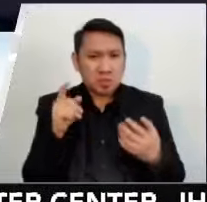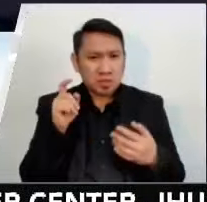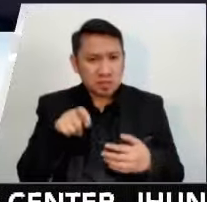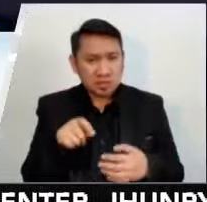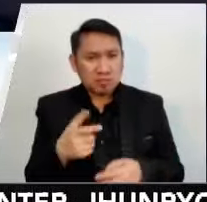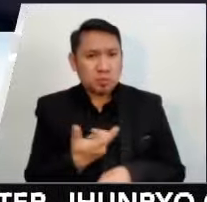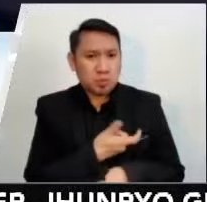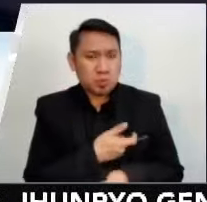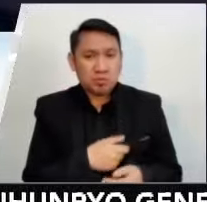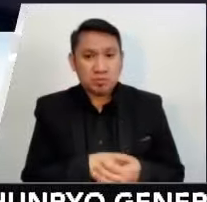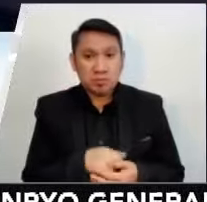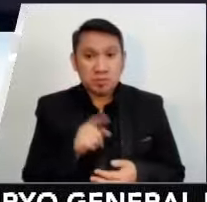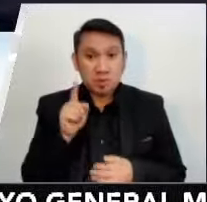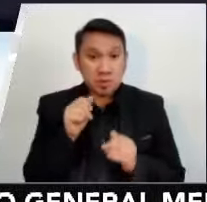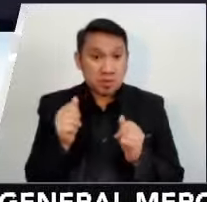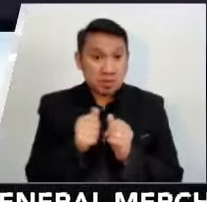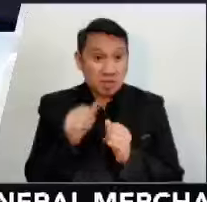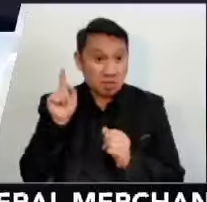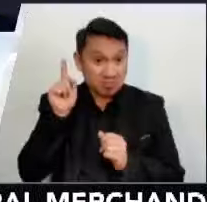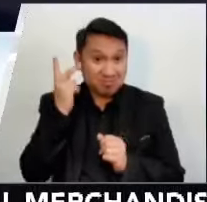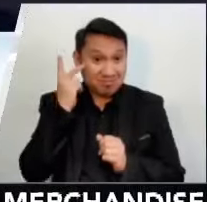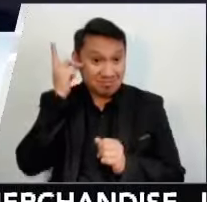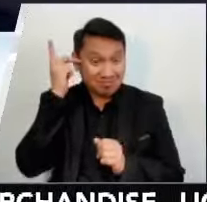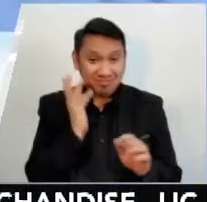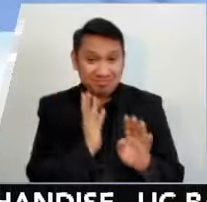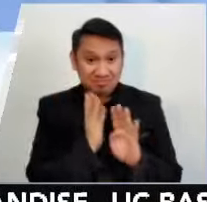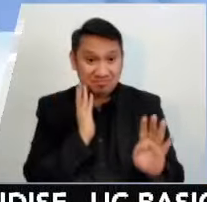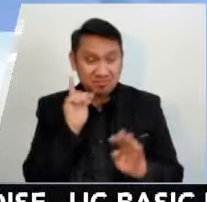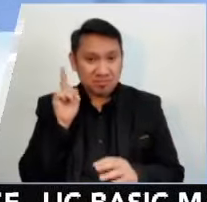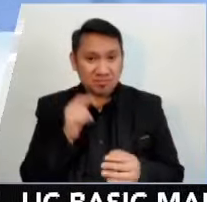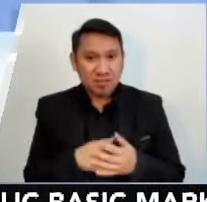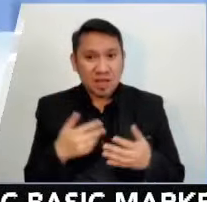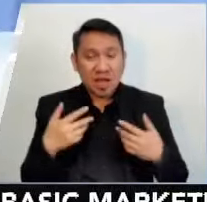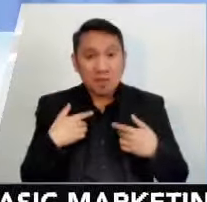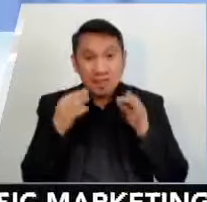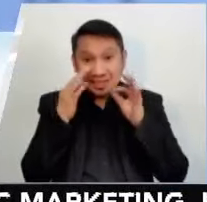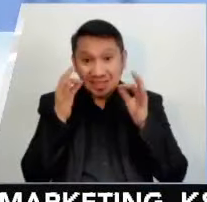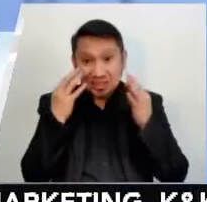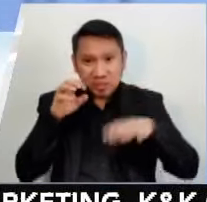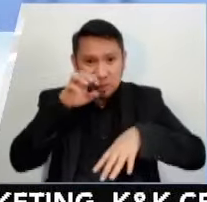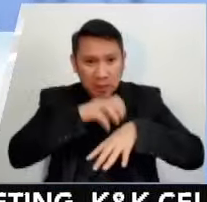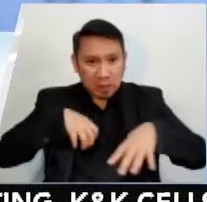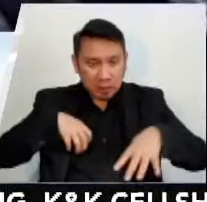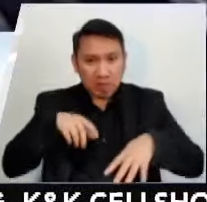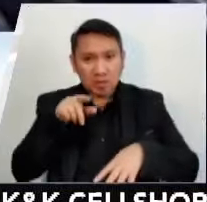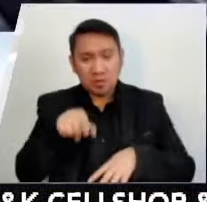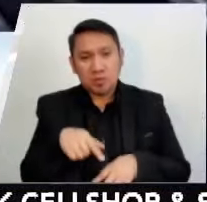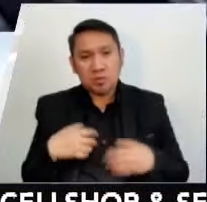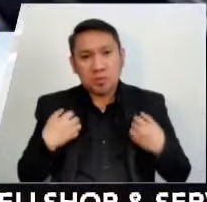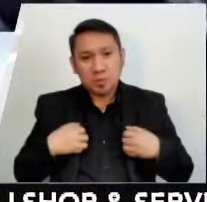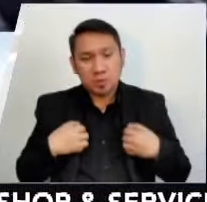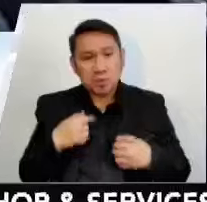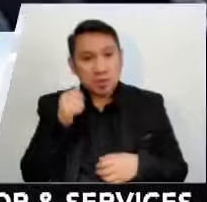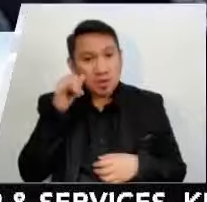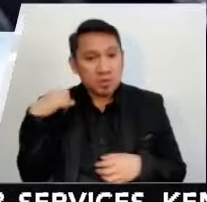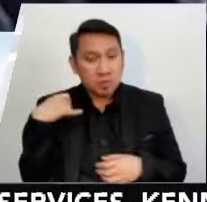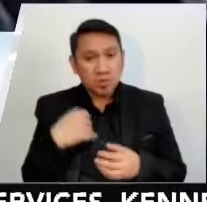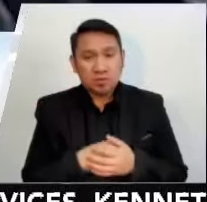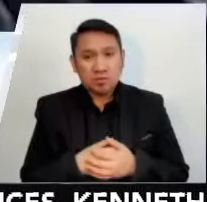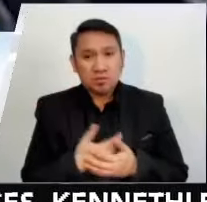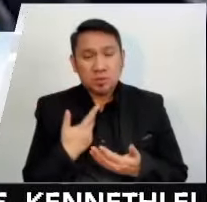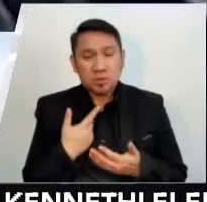rin sa mga pumila ngayong umaga si Geraldine Solde. Alagang pusa naman niya nakakalmot sa kanya habang pinapaliguan daw niya kahapon. Kaya napatakbo rin siya rito sa